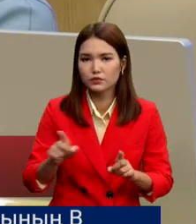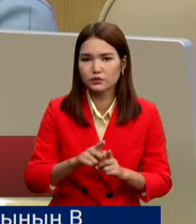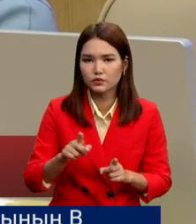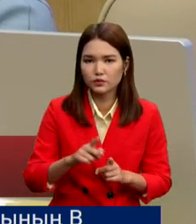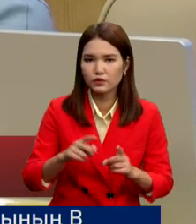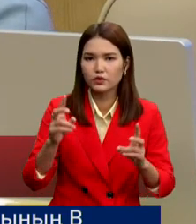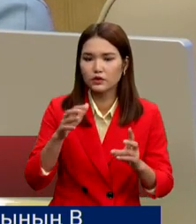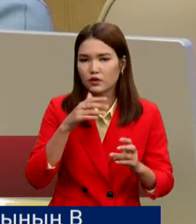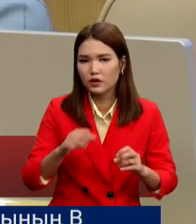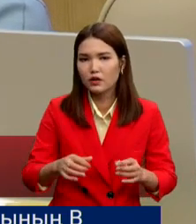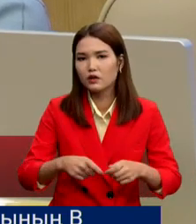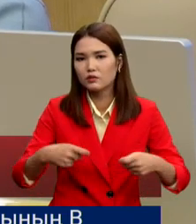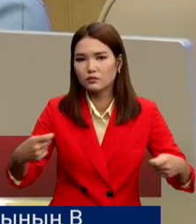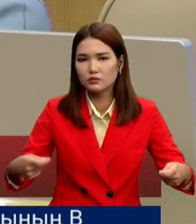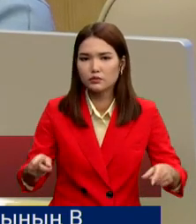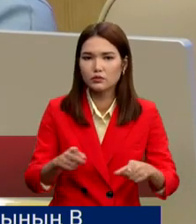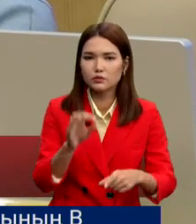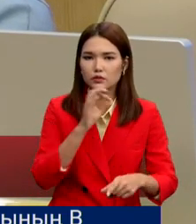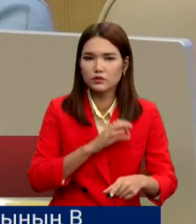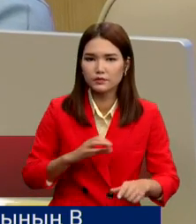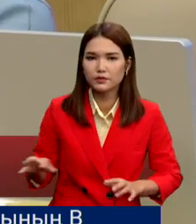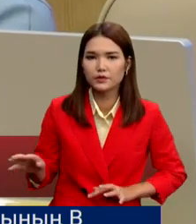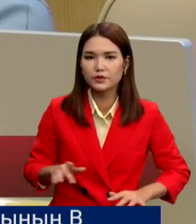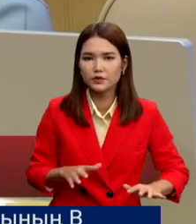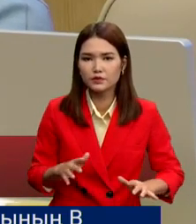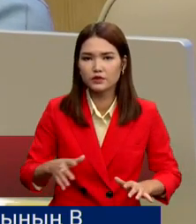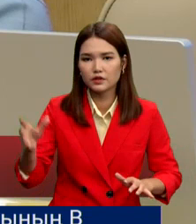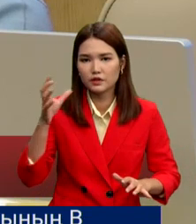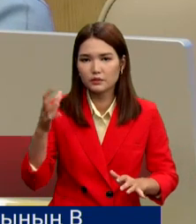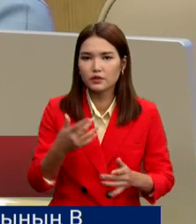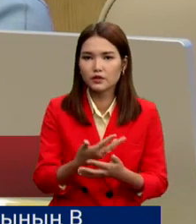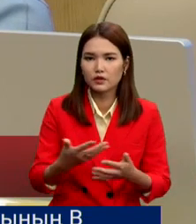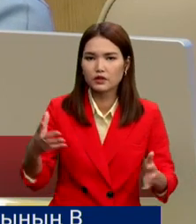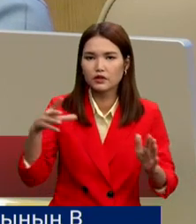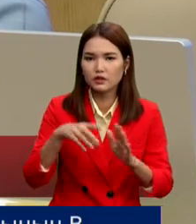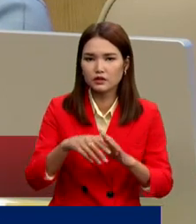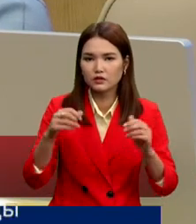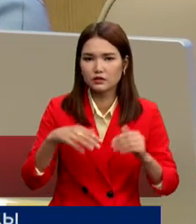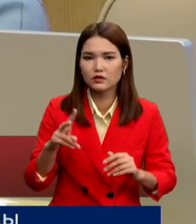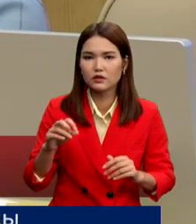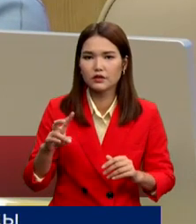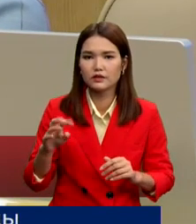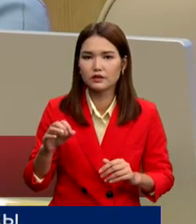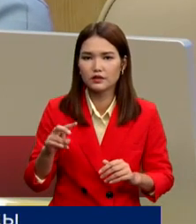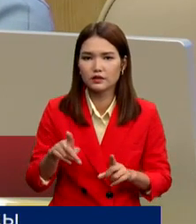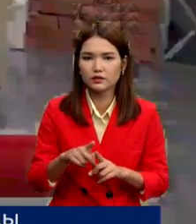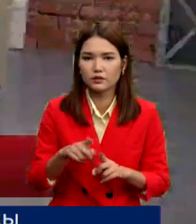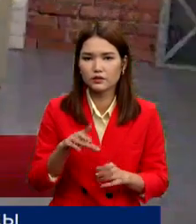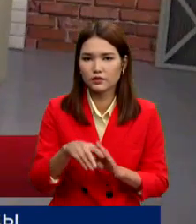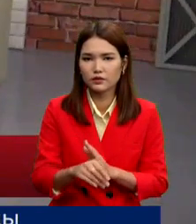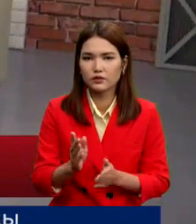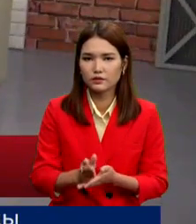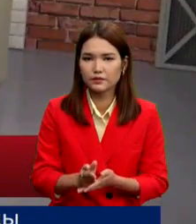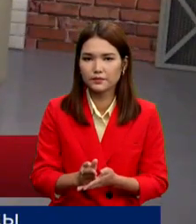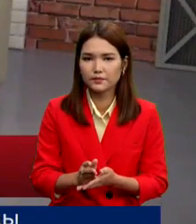Ақшаның кандидаттың сайлау орнына түсуі мен мақсатты түрде жұмсалуын орталық сайлау комиссиясы өз бақылауына алады.